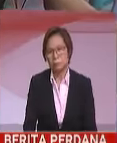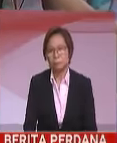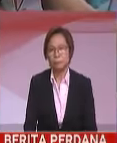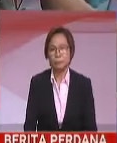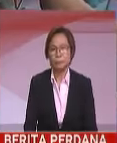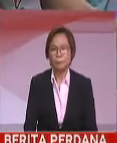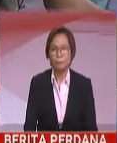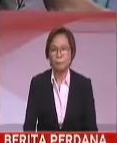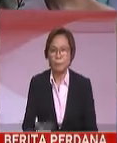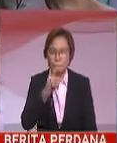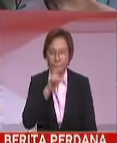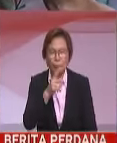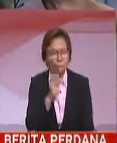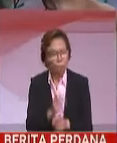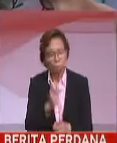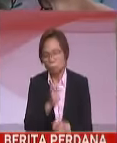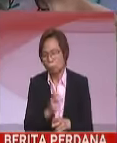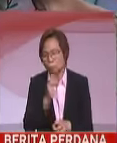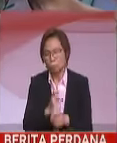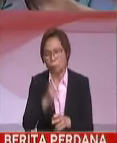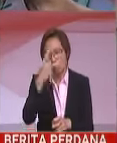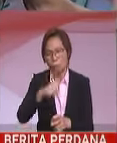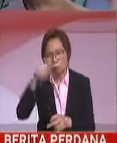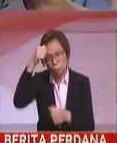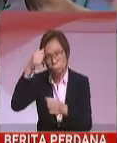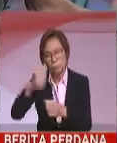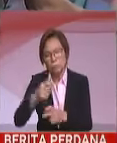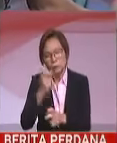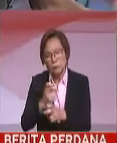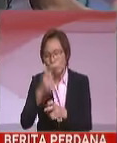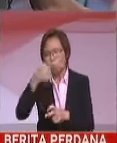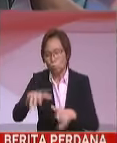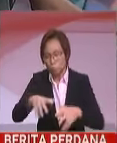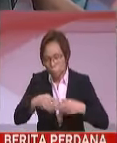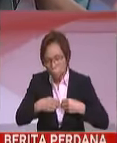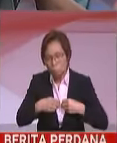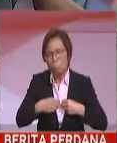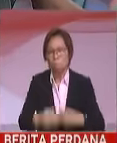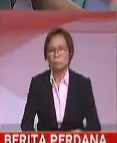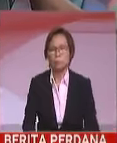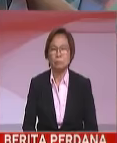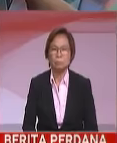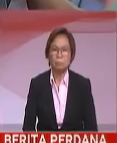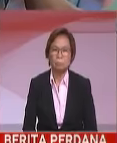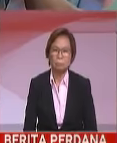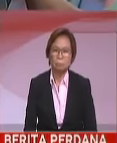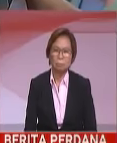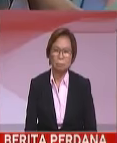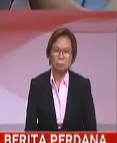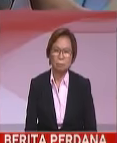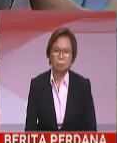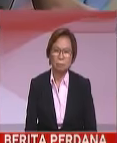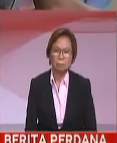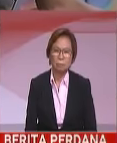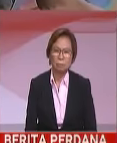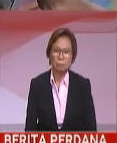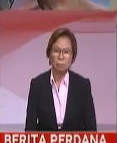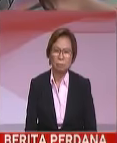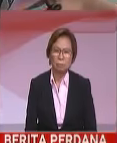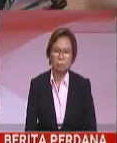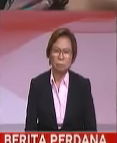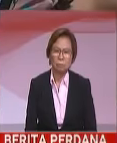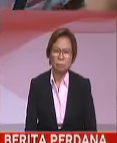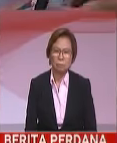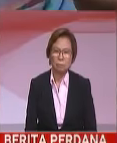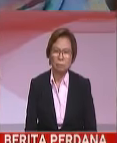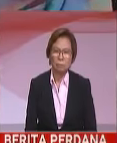Rupa memang bukan senanglah ya untuk terima kehilangan anak dengan mentor dan juga dia